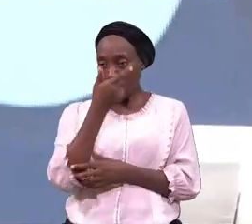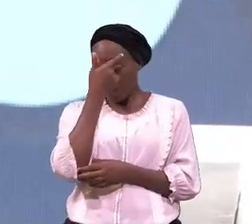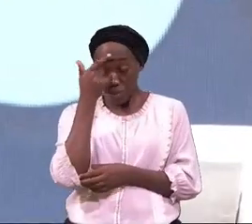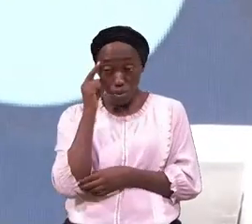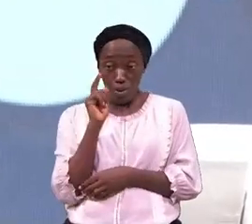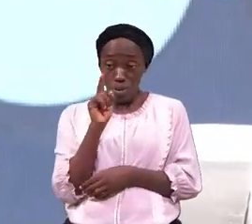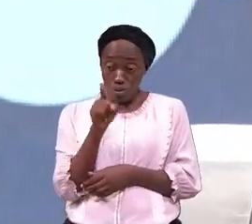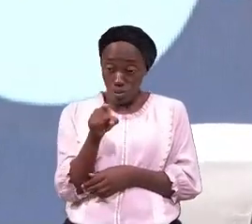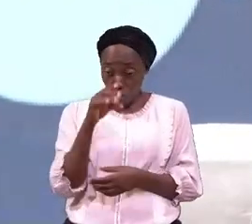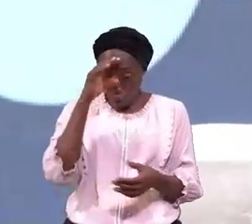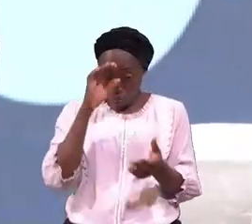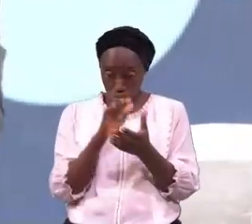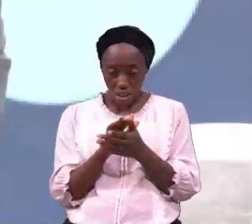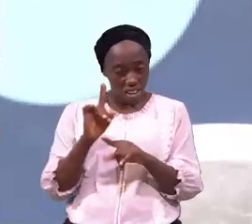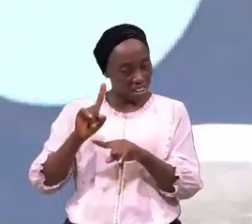Parce que tu ne peux pas la sauver.